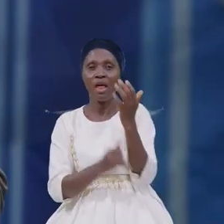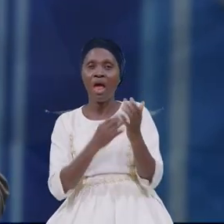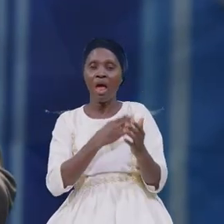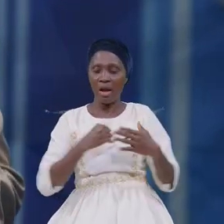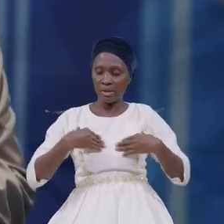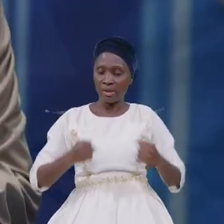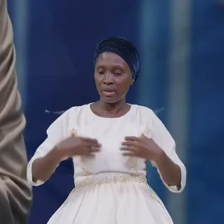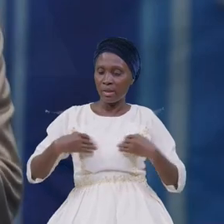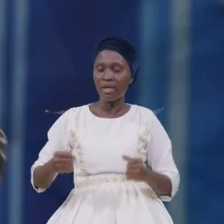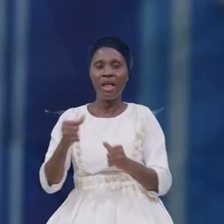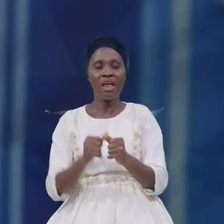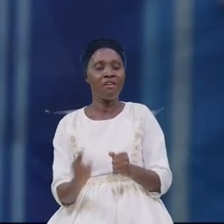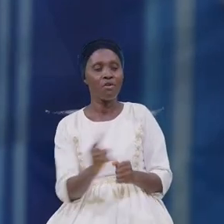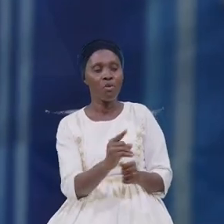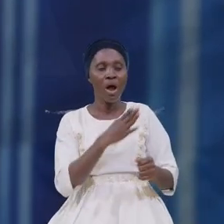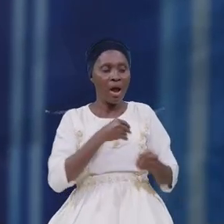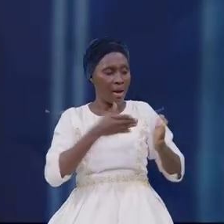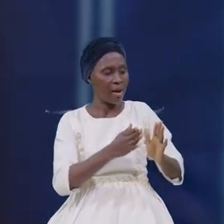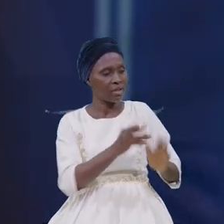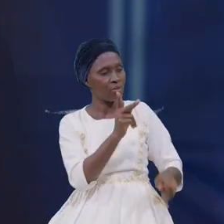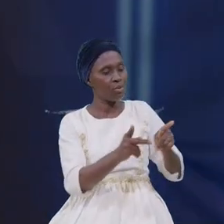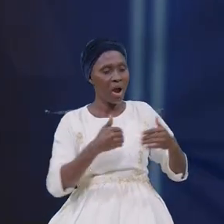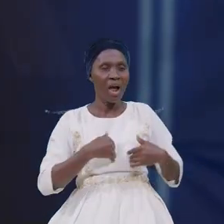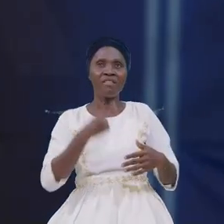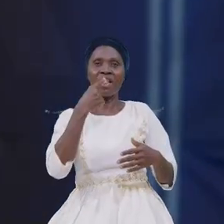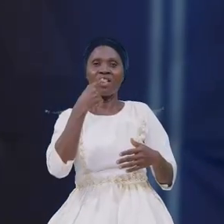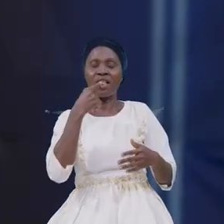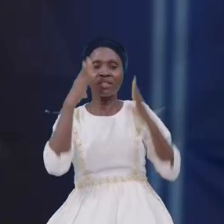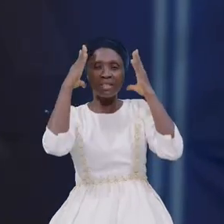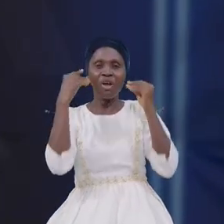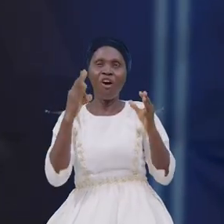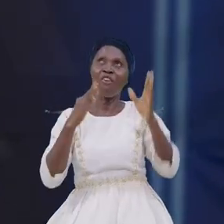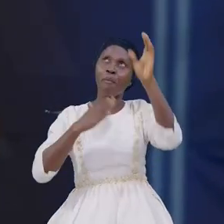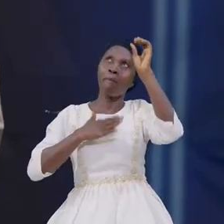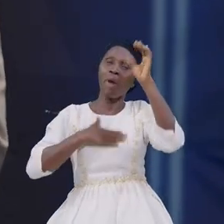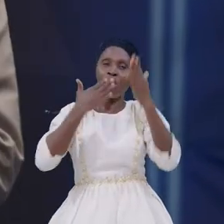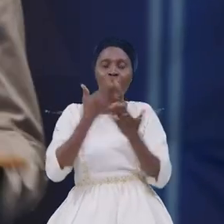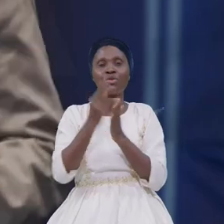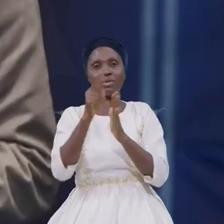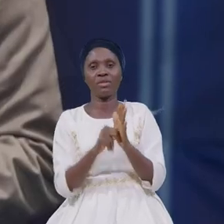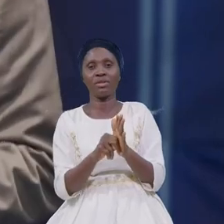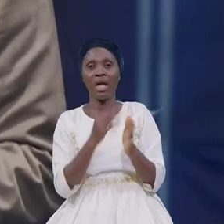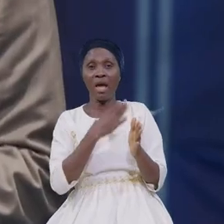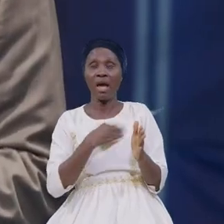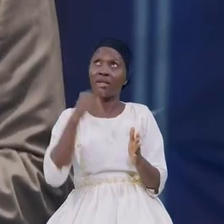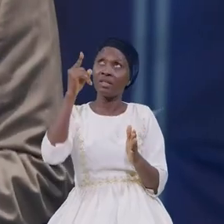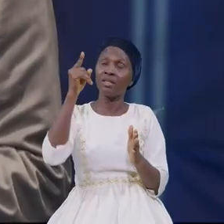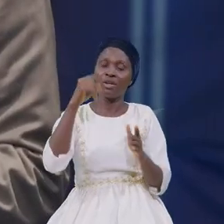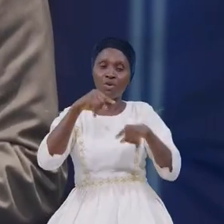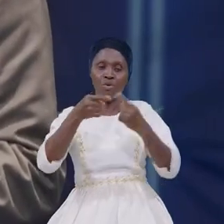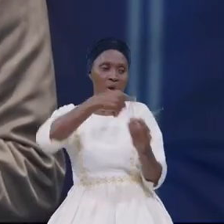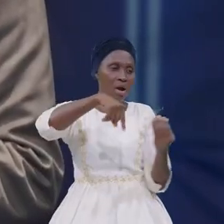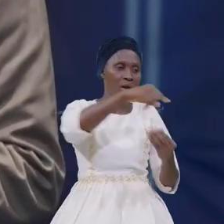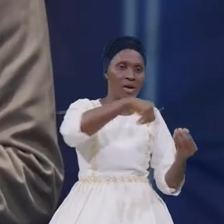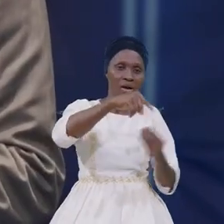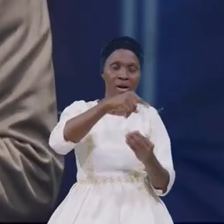et leur donner le goût de ma bonté et de force Jésus de Nazareth qui allait de